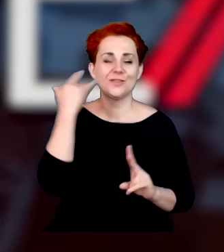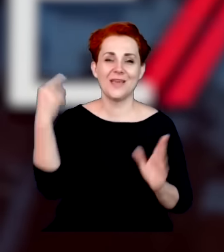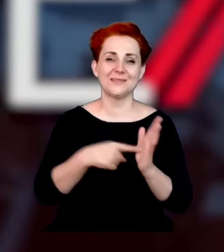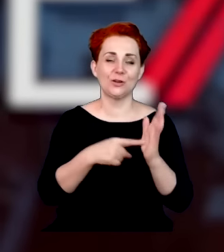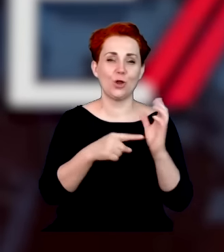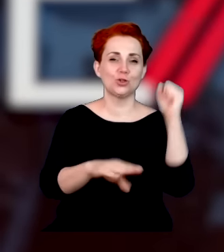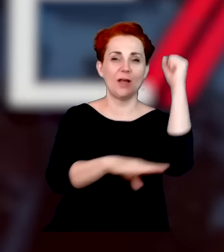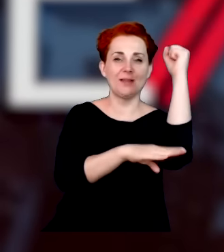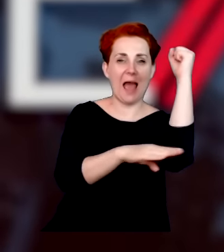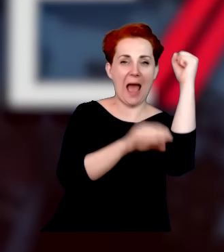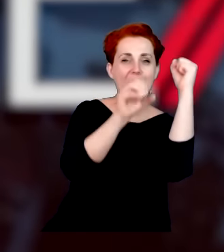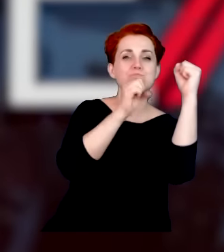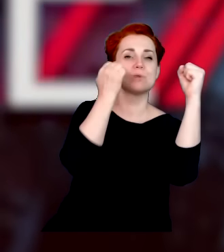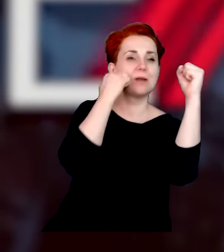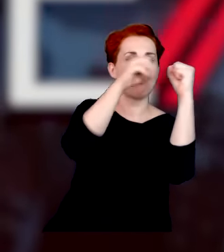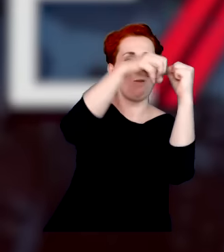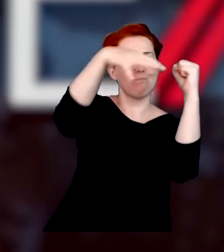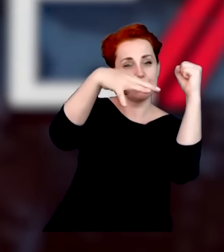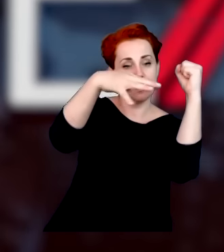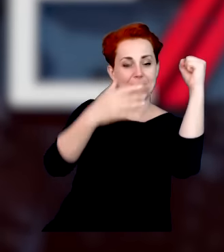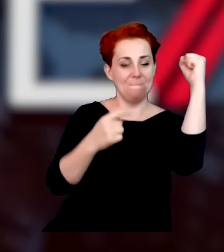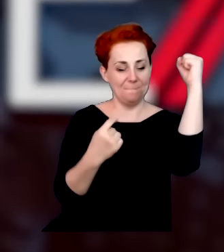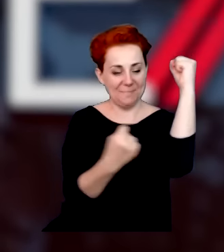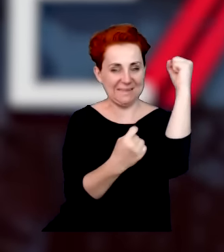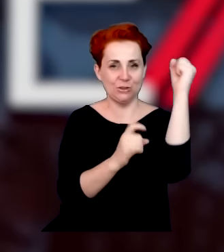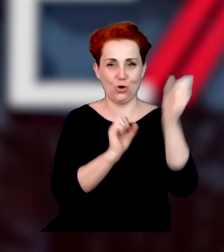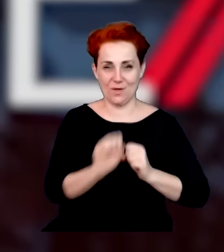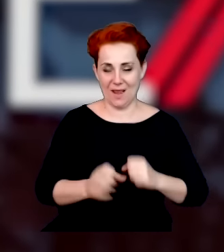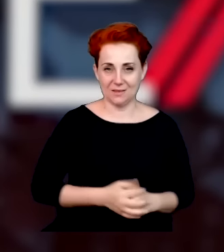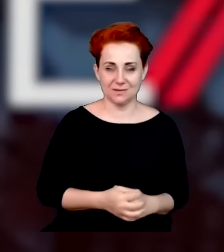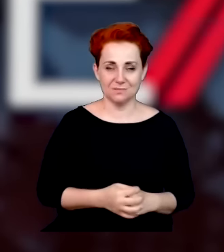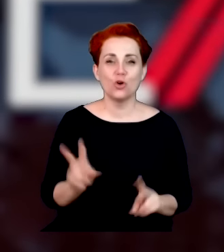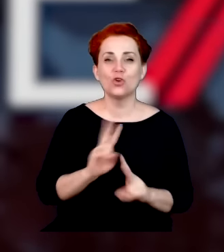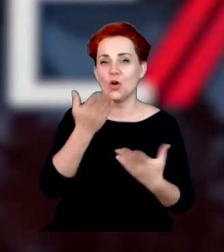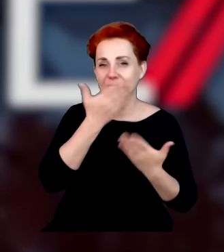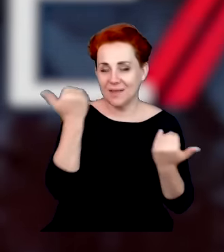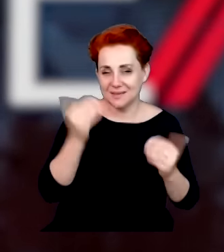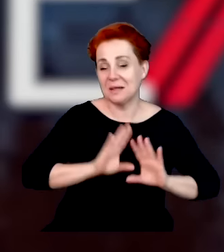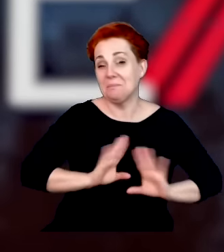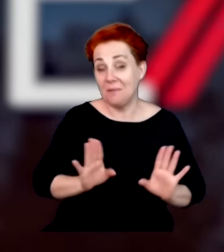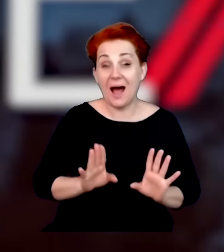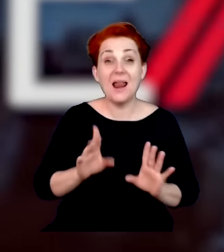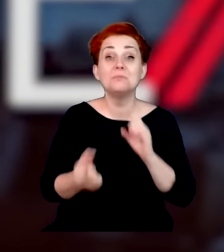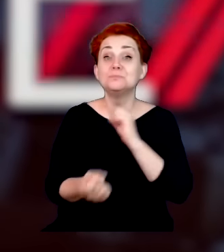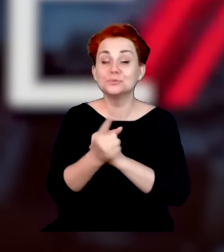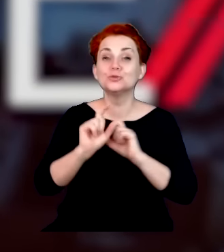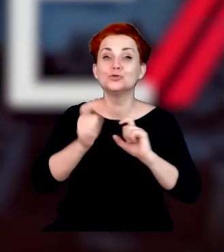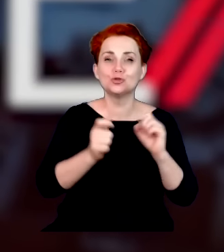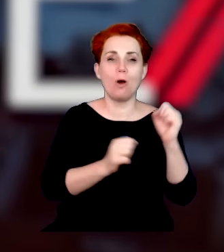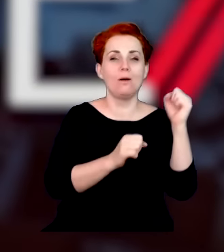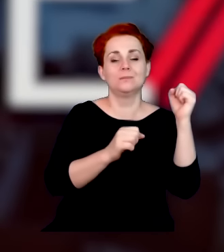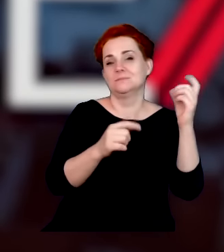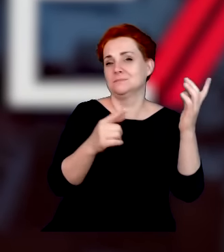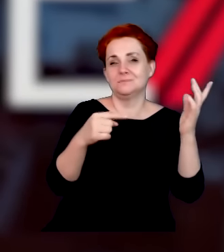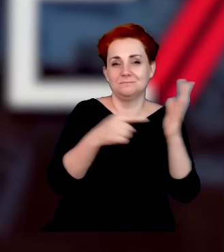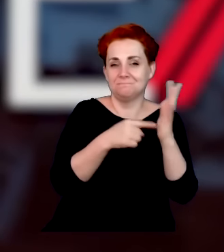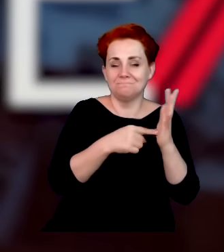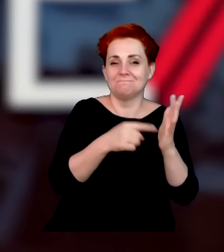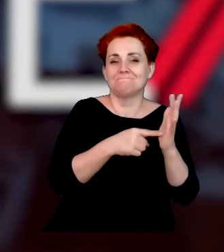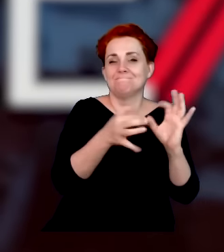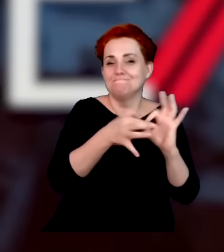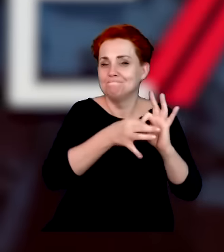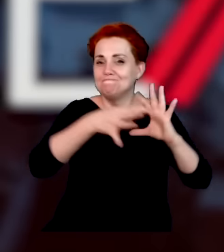ogół się sprawdza. No właśnie, na ogół, bo wcale nie zawsze. Bodaj najbardziej jaskrawym przypadkiem, gdy jabłko poleciało bardzo daleko od jabłoni,